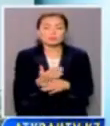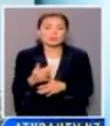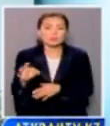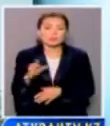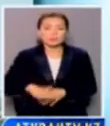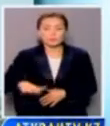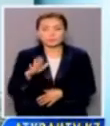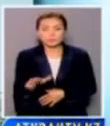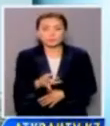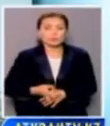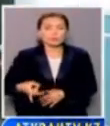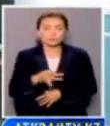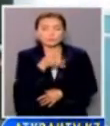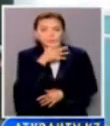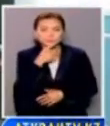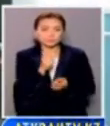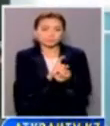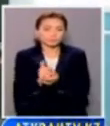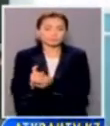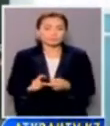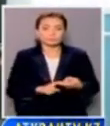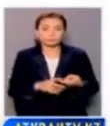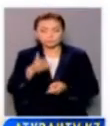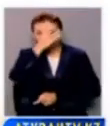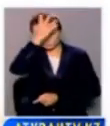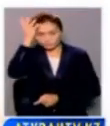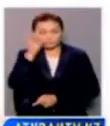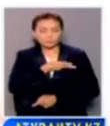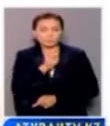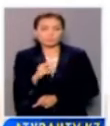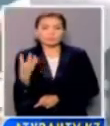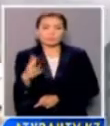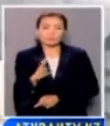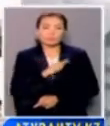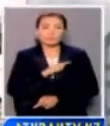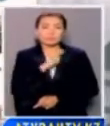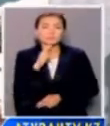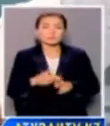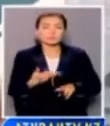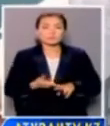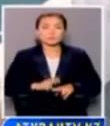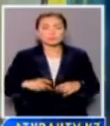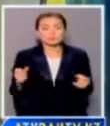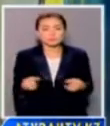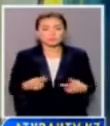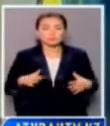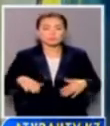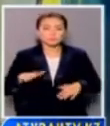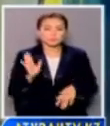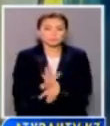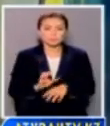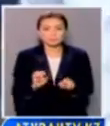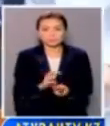Атырауской области. В регионе во время борьбы с пандемией коронавируса погибло 4 медработника. В соответствии с совместным